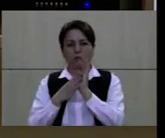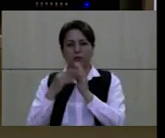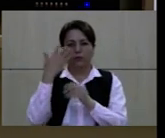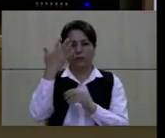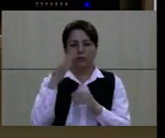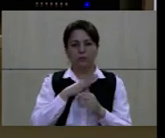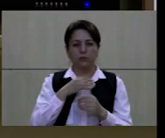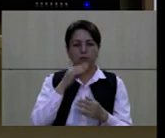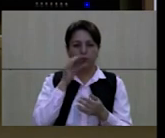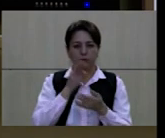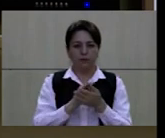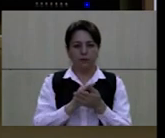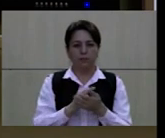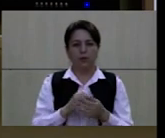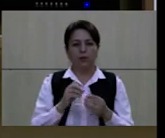Javob